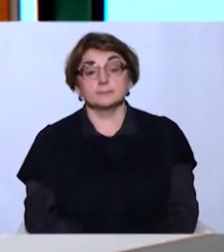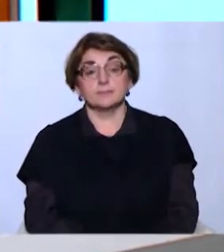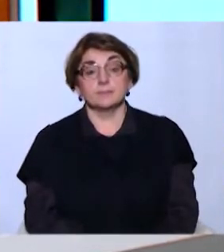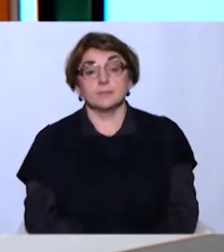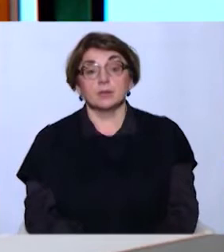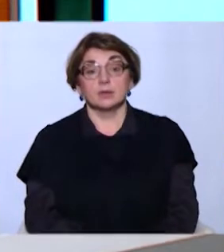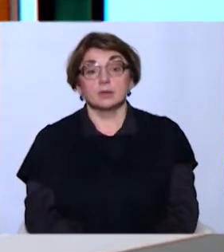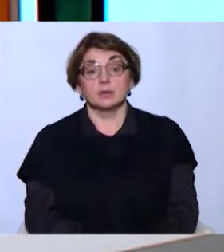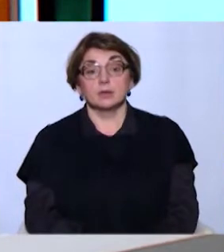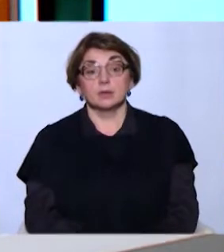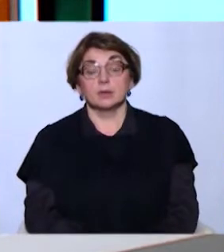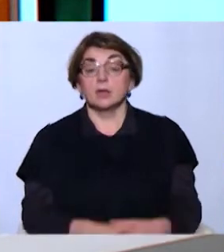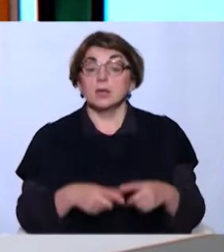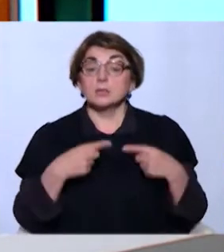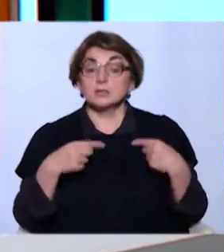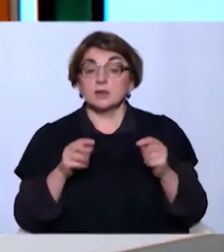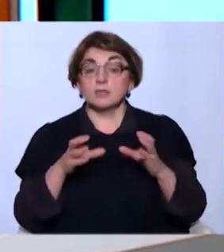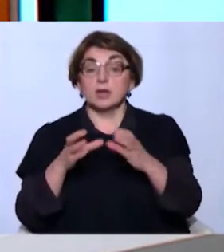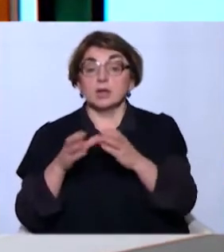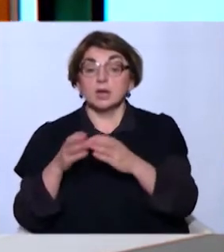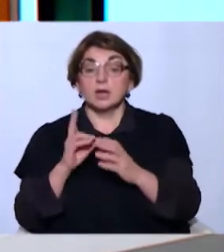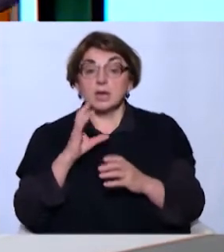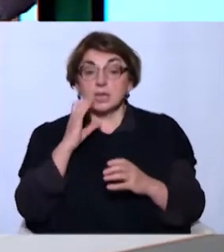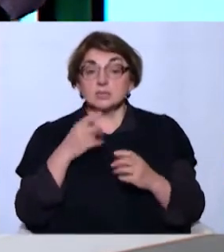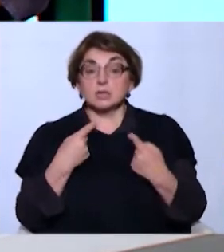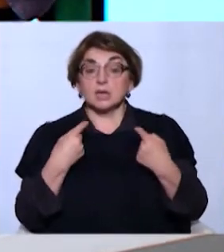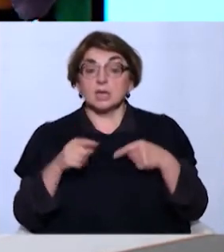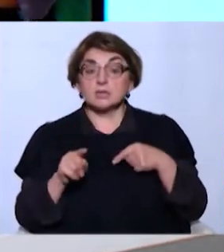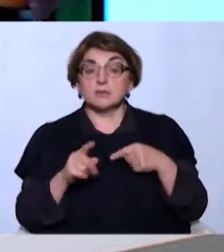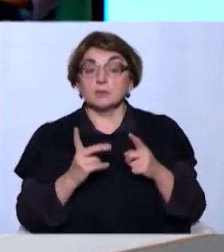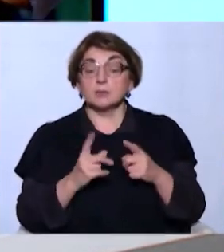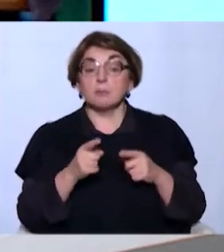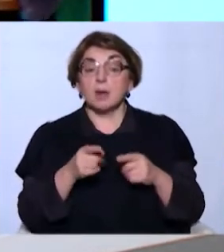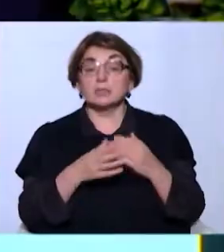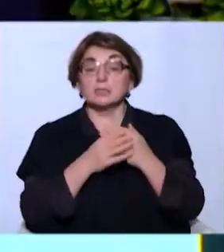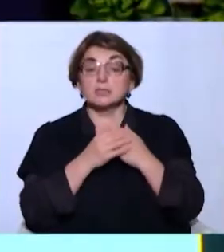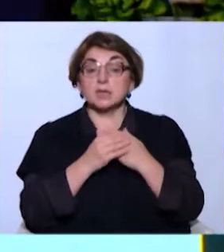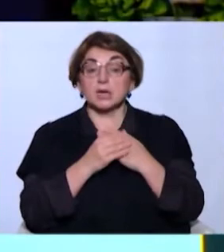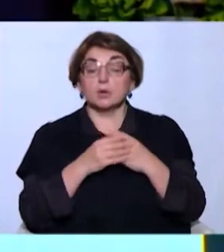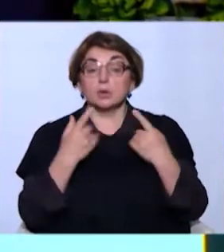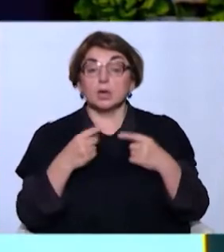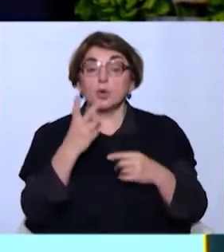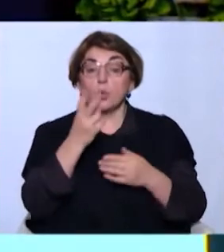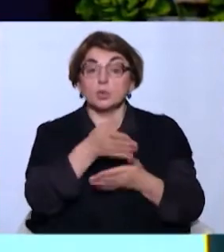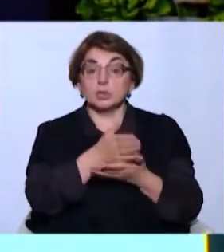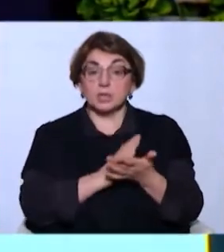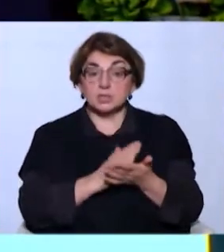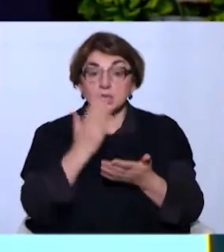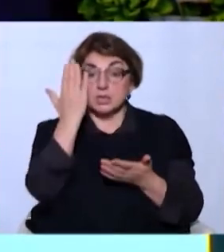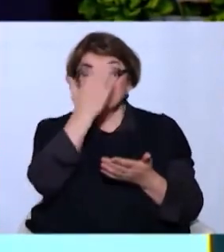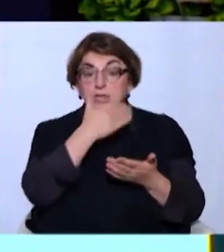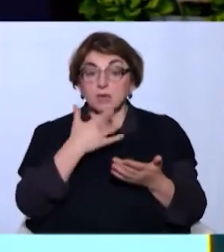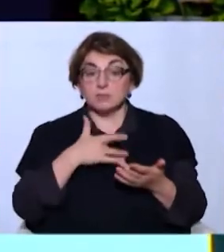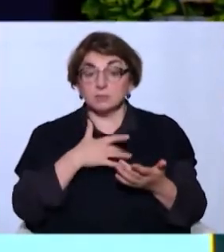კლასი კიბოსნაირები სხვა კლასისაგან განსხვავდება იმით, რომ მათი სხეულიც ორი ნაწილისაგან შედგება, თავმკერდი და